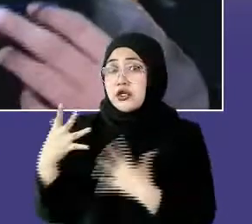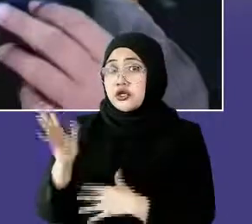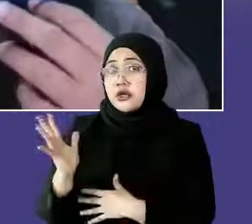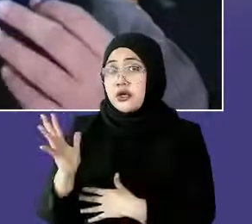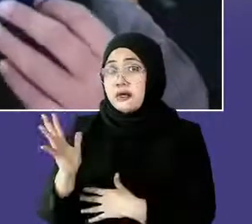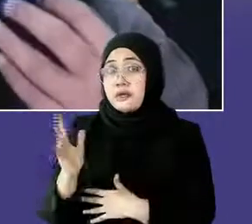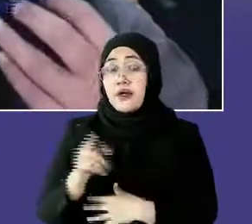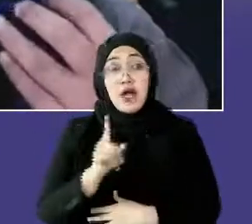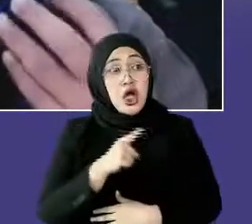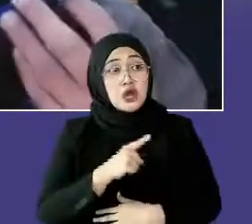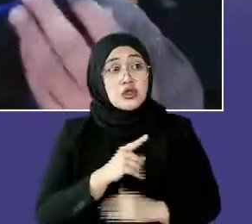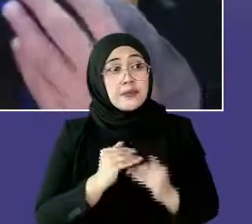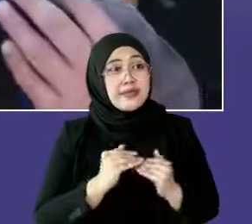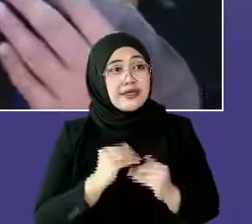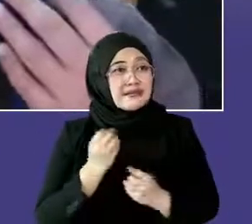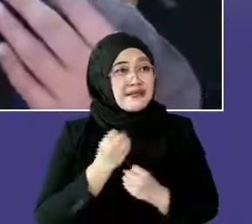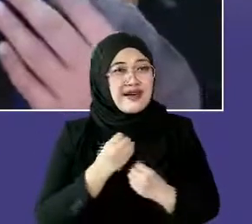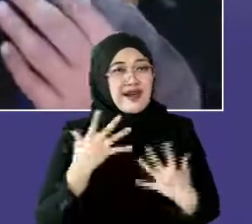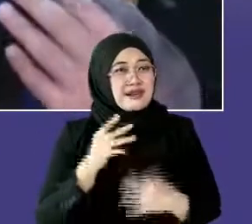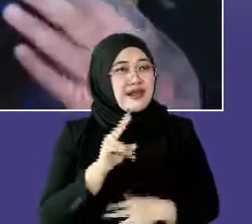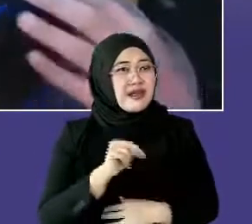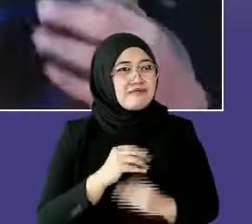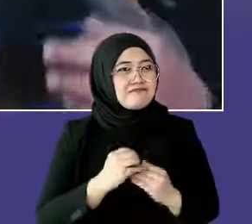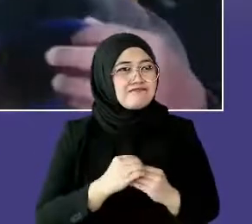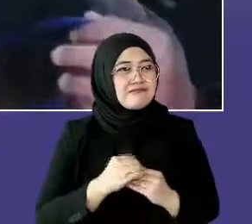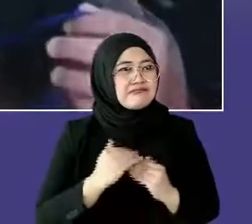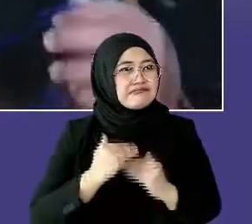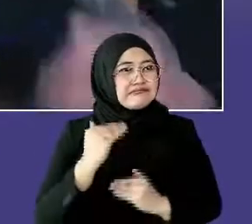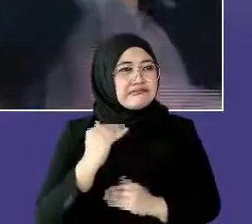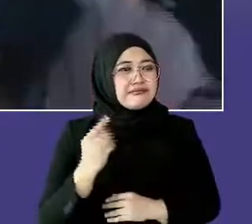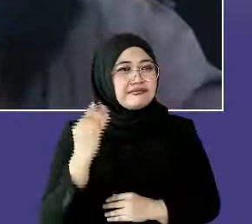bisa lebih keras lagi pakai